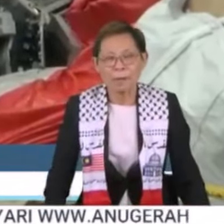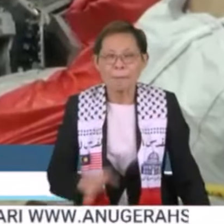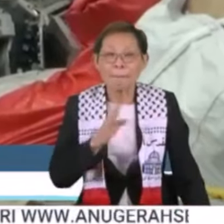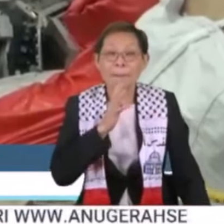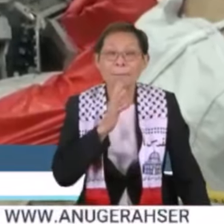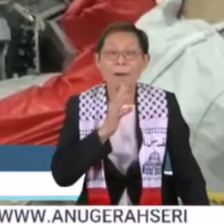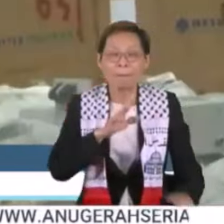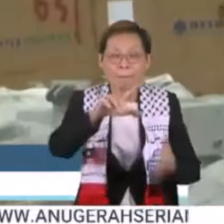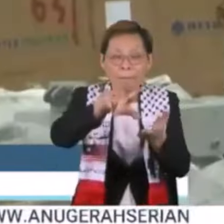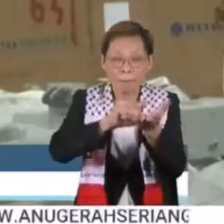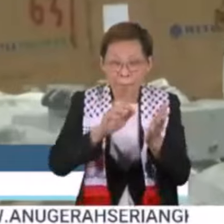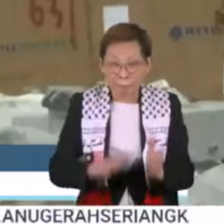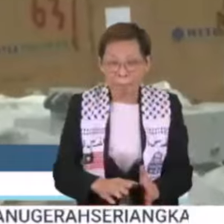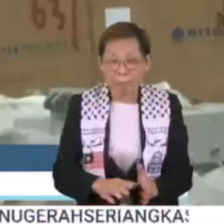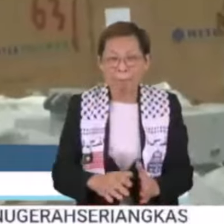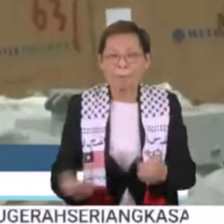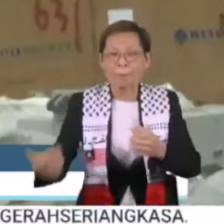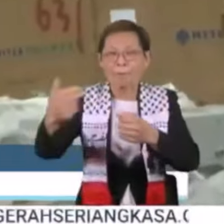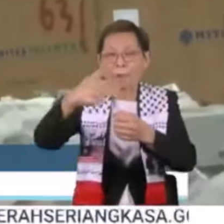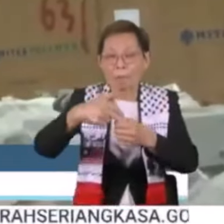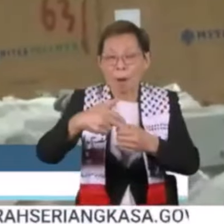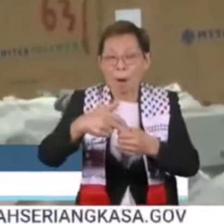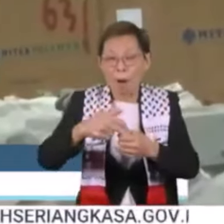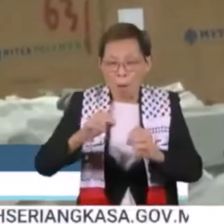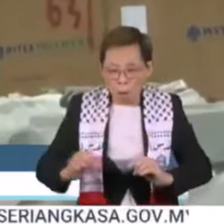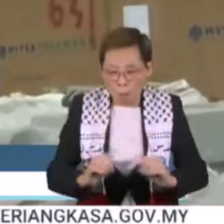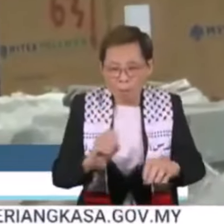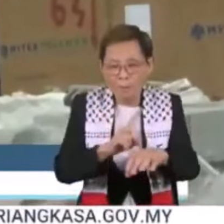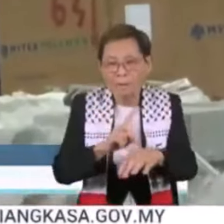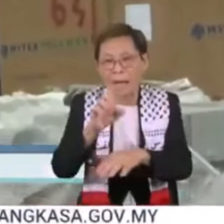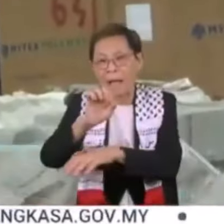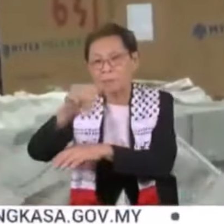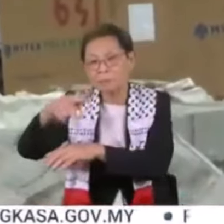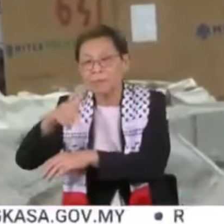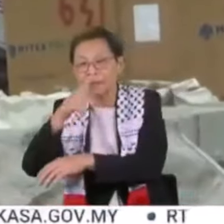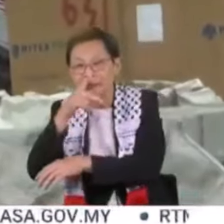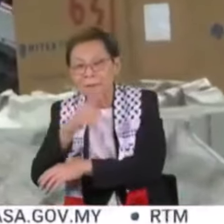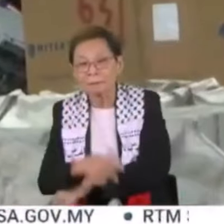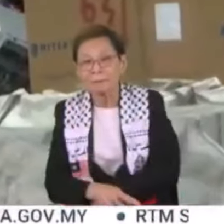Beliau bercakap kepada pemberita selepas menyertai operasi tersebut di Sungai Petani, Kedah.